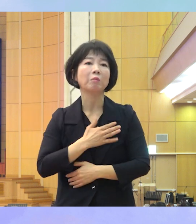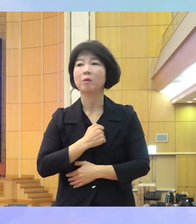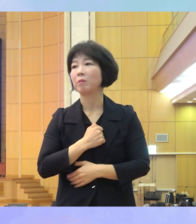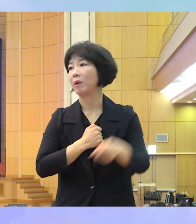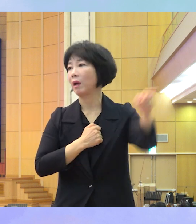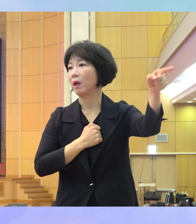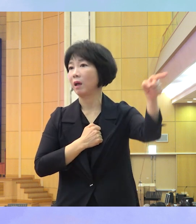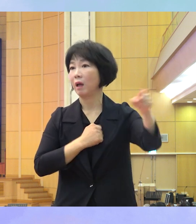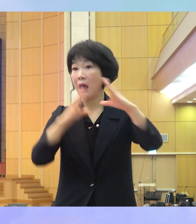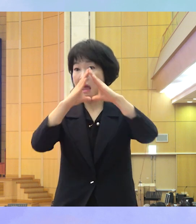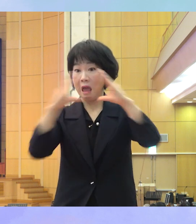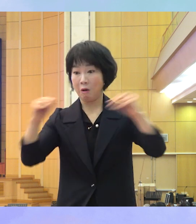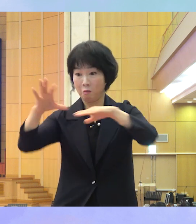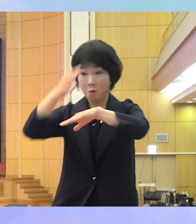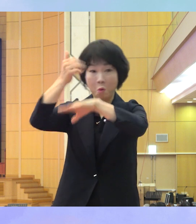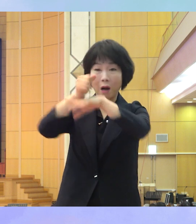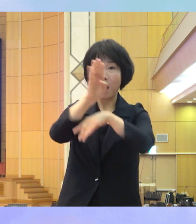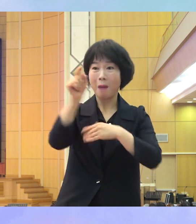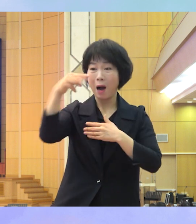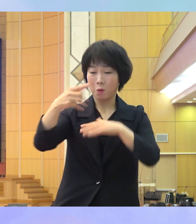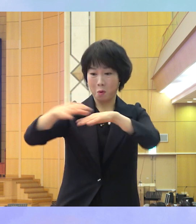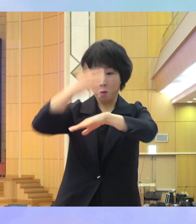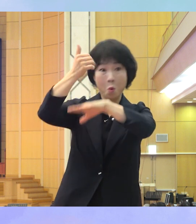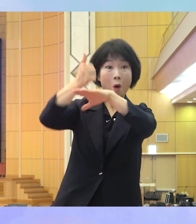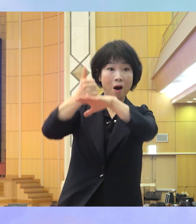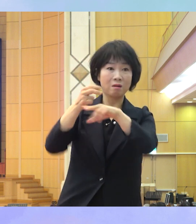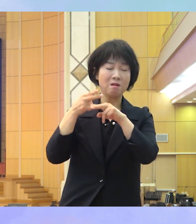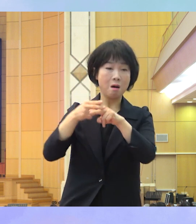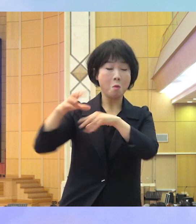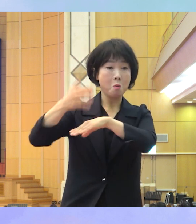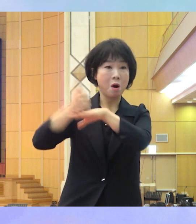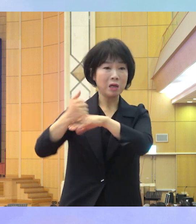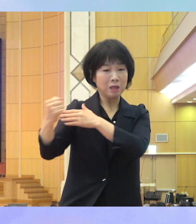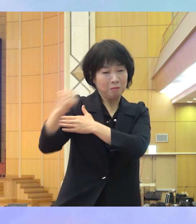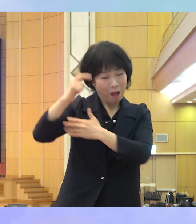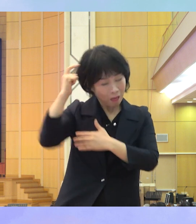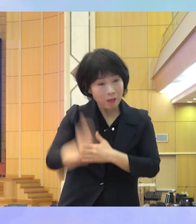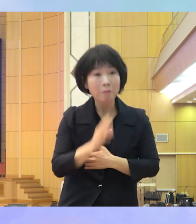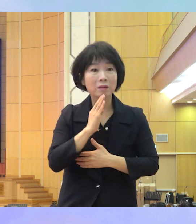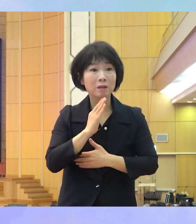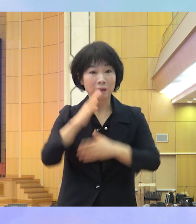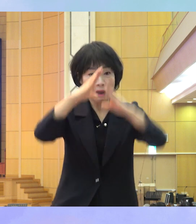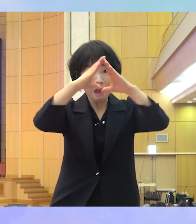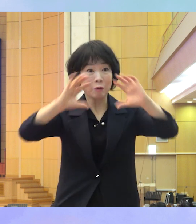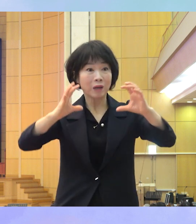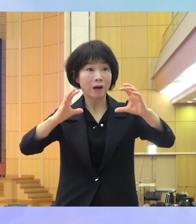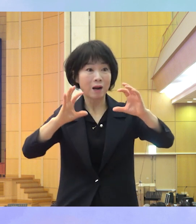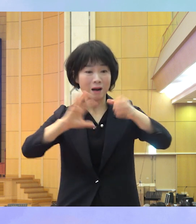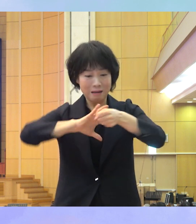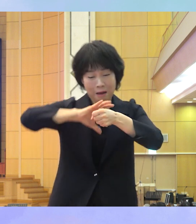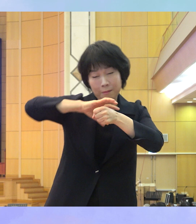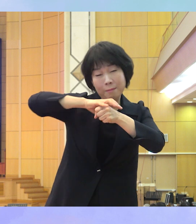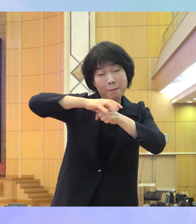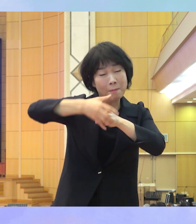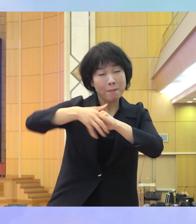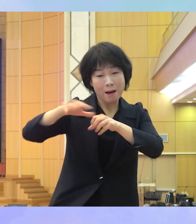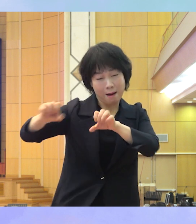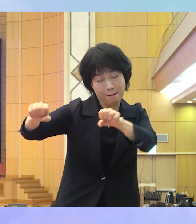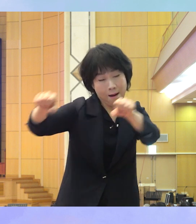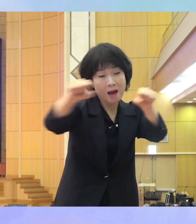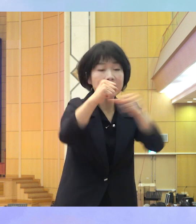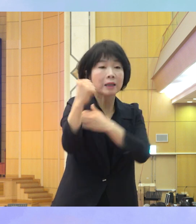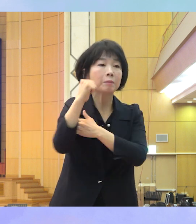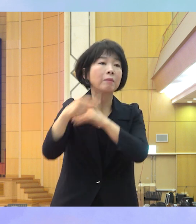바로 왕은요, 그 당시에 애굽이라고 하는 나라는 전 세계를 지배하는 나라입니다.